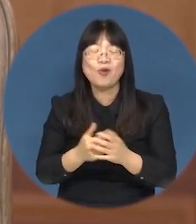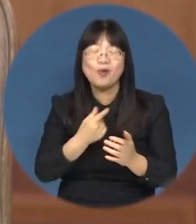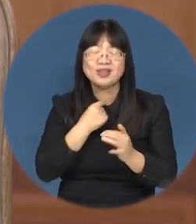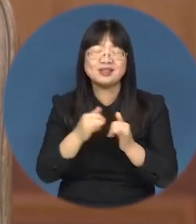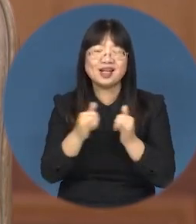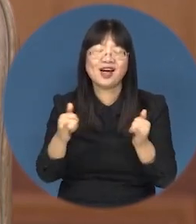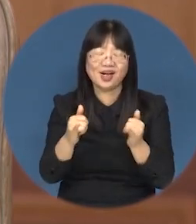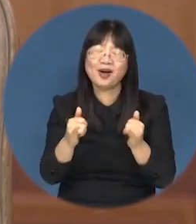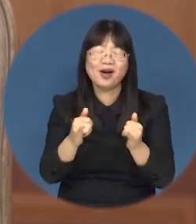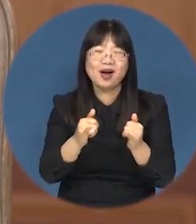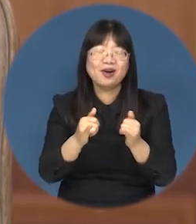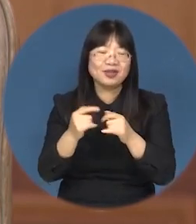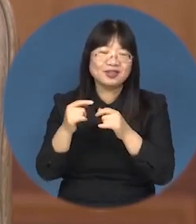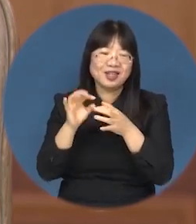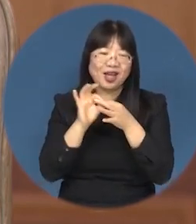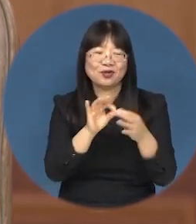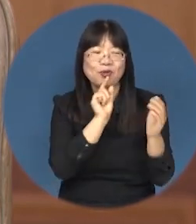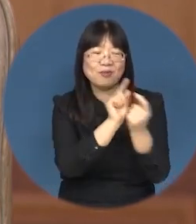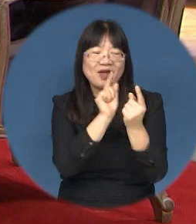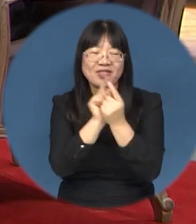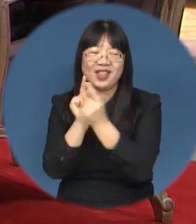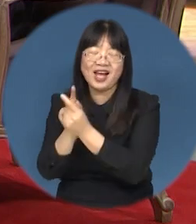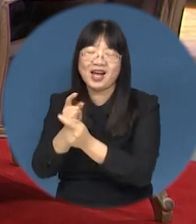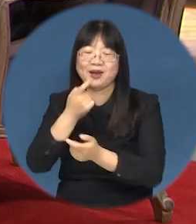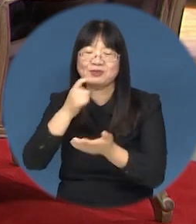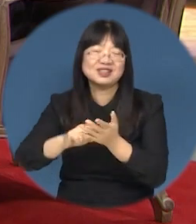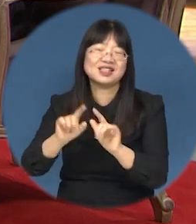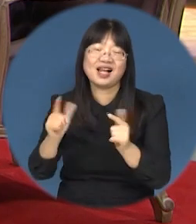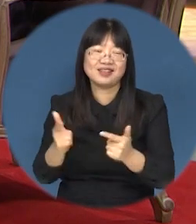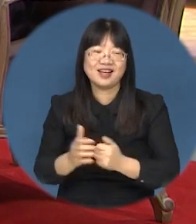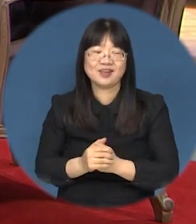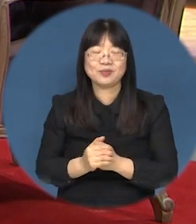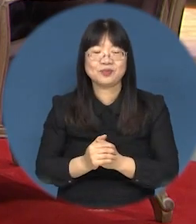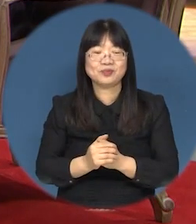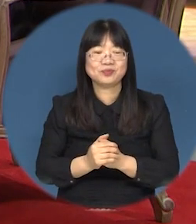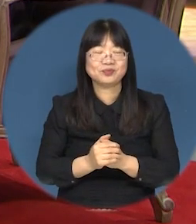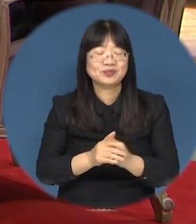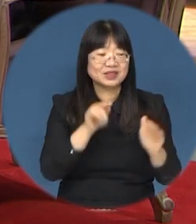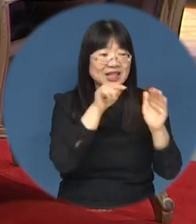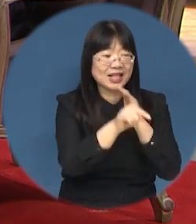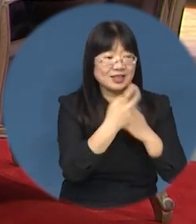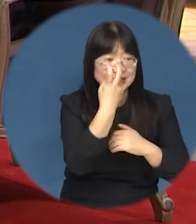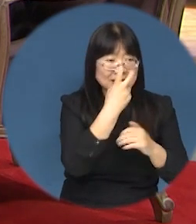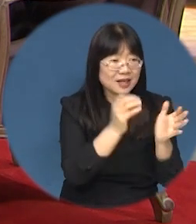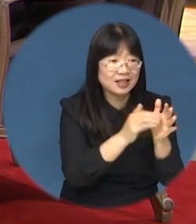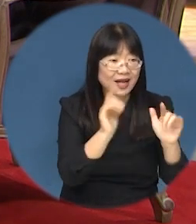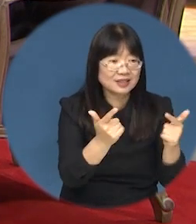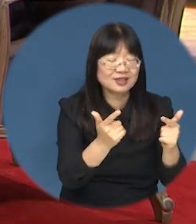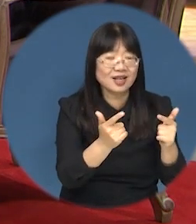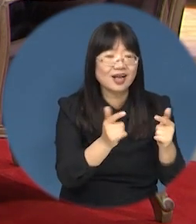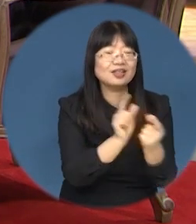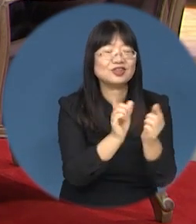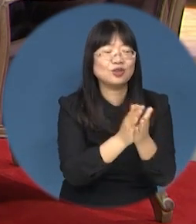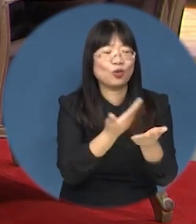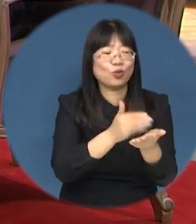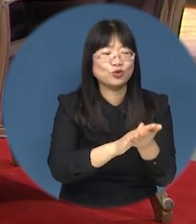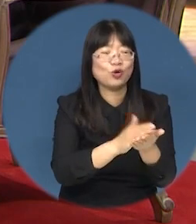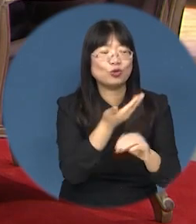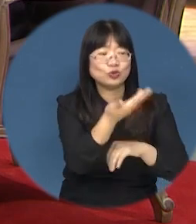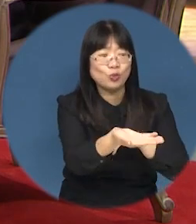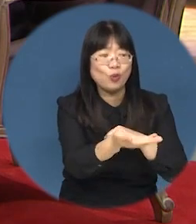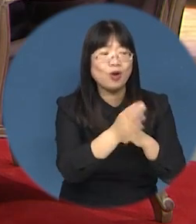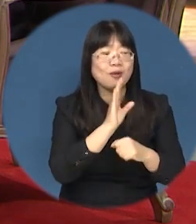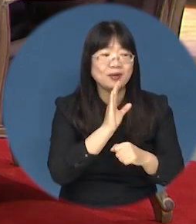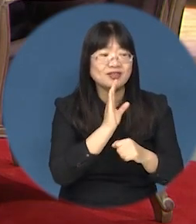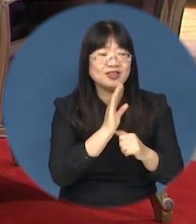따라주는 입장이니까 그 마음도 아프죠. 예. 예. 찾아가서 진단만 하는 게 아니라 AS를 그 차에서 해주고 직접 고쳐가지고